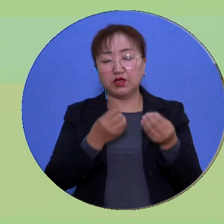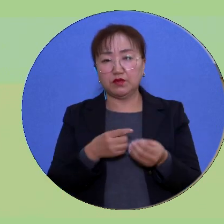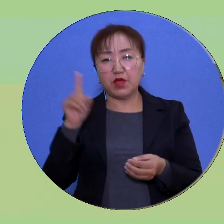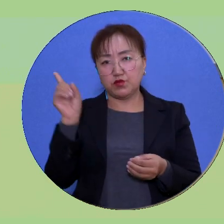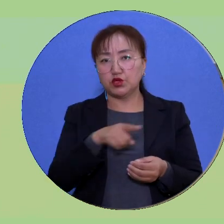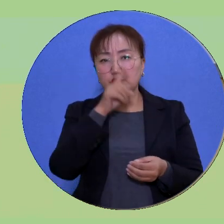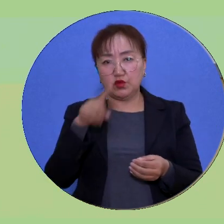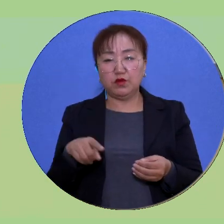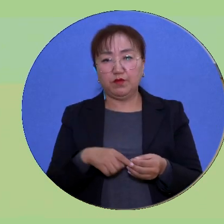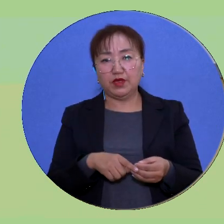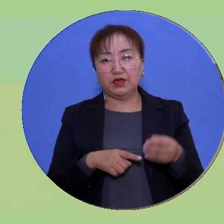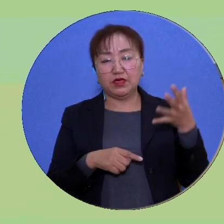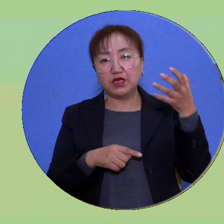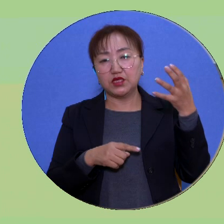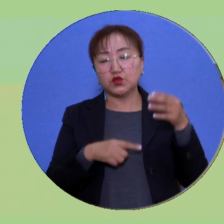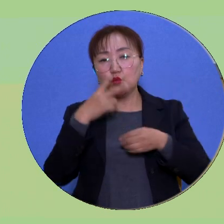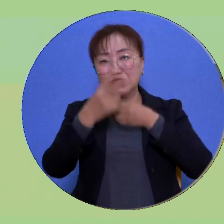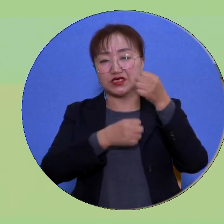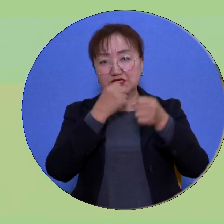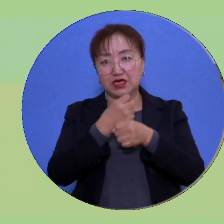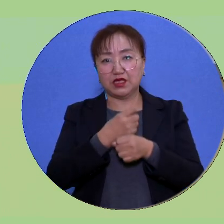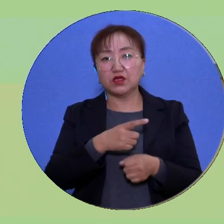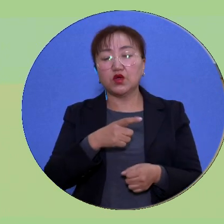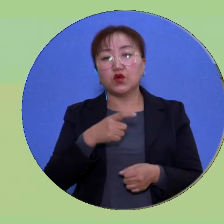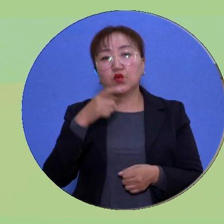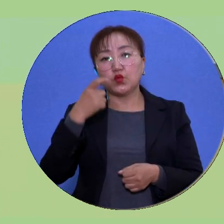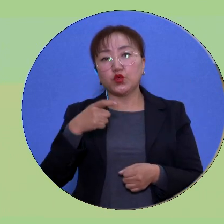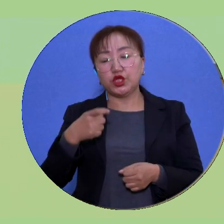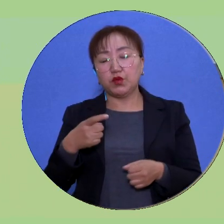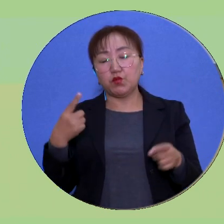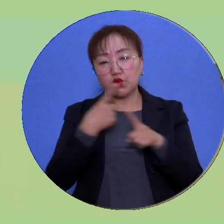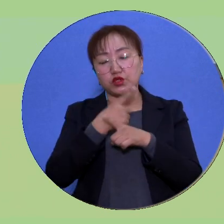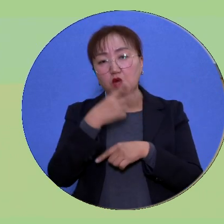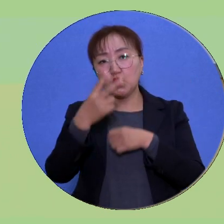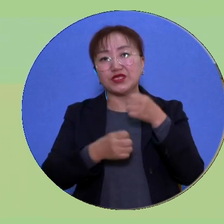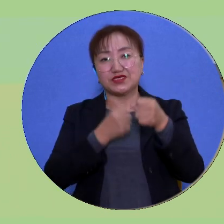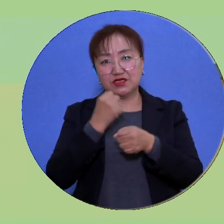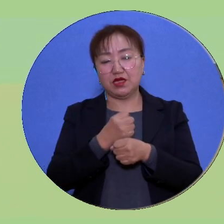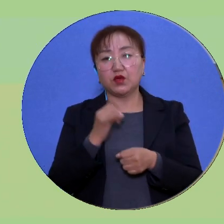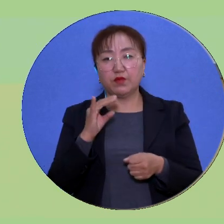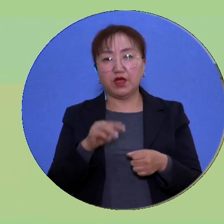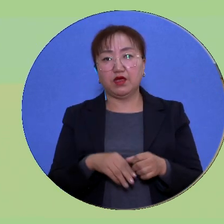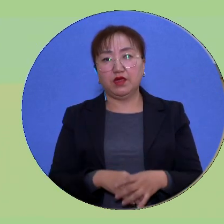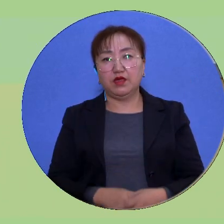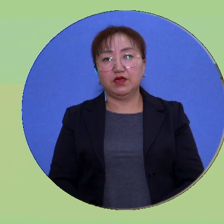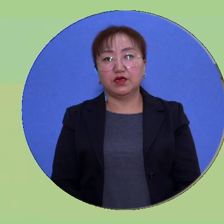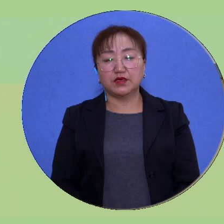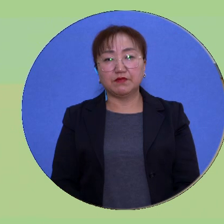ཁགས པསྟོ པསྗྱེ པག སྲི གལ གལ སྡོག སྟེད ལུགས གསྟུ བྱེ ཐགས